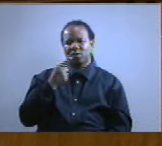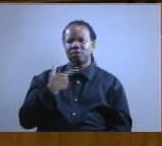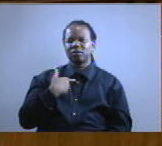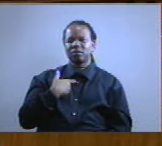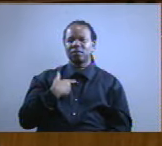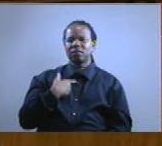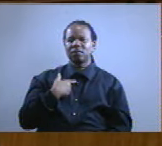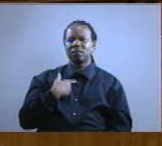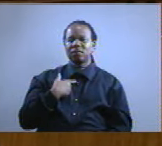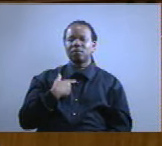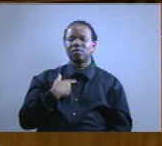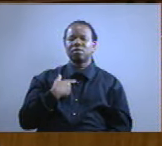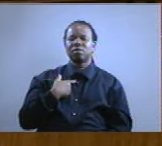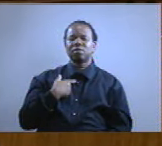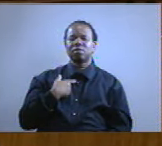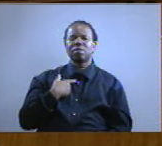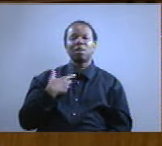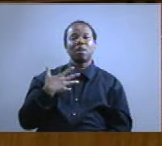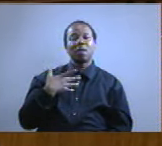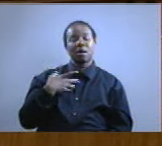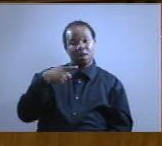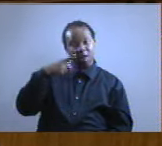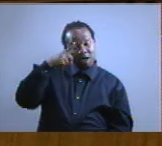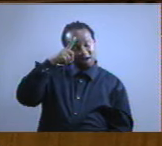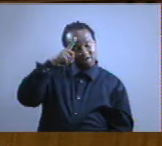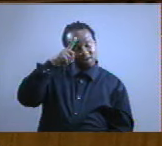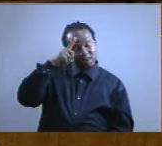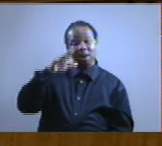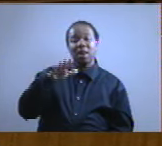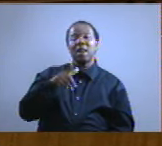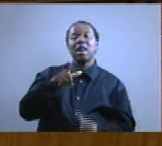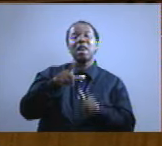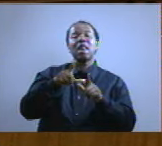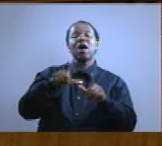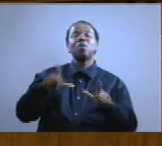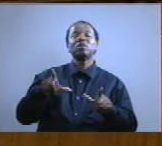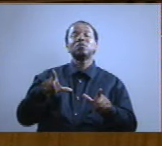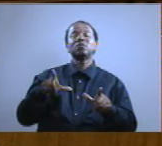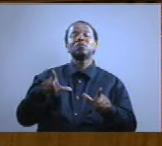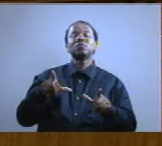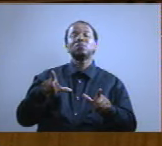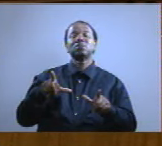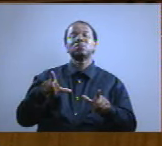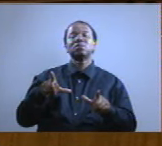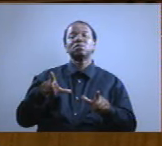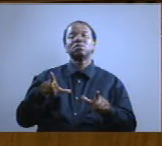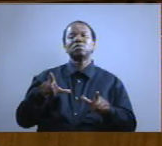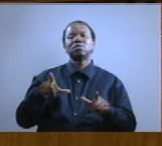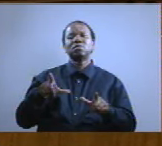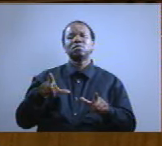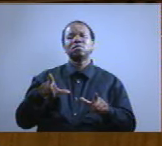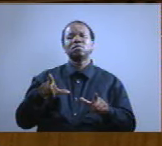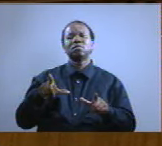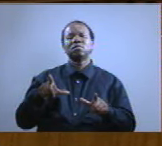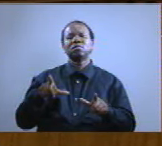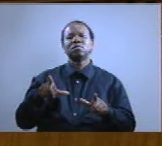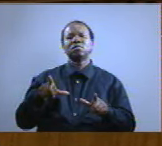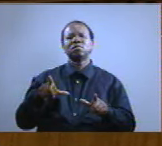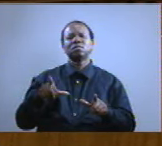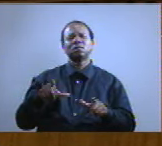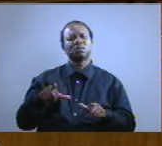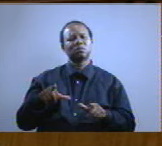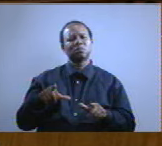histories nie eens goed genoeg geag vir onderrig of leer nie. Studente is